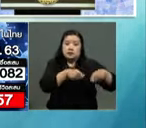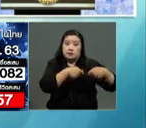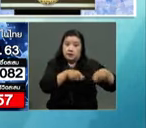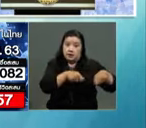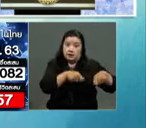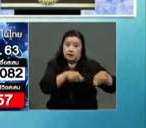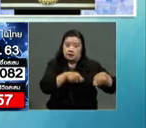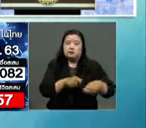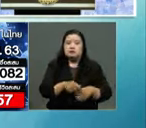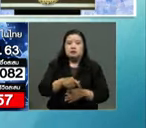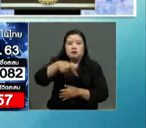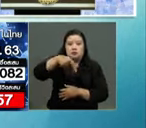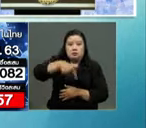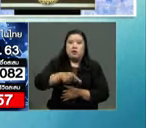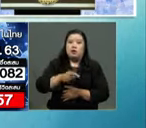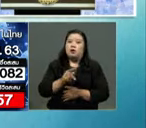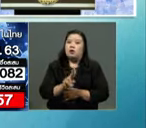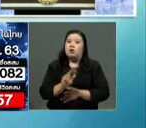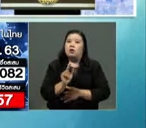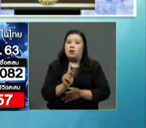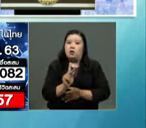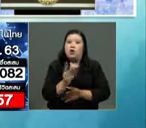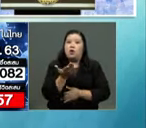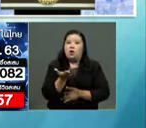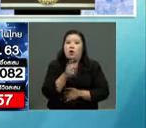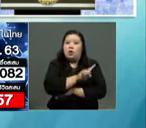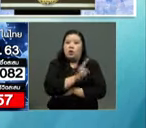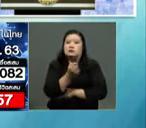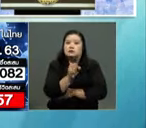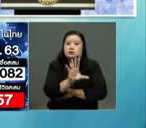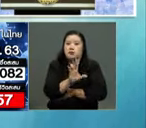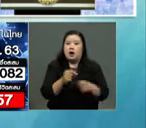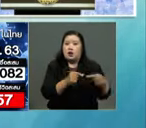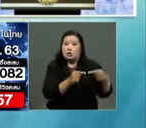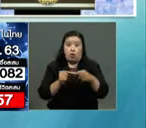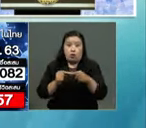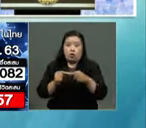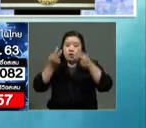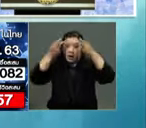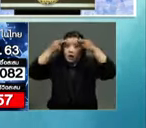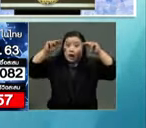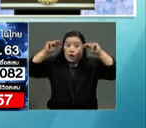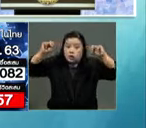พันรายต่อวันครับซึ่งในอัตราสูงสุดที่ตั้งแต่เกิดการแพร่ระบาดในประเทศนะครับสเปนจะต่อพ.ร.ก.ฉุกเฉินไปอีก 15วันนายกล้ำ RE